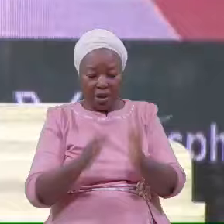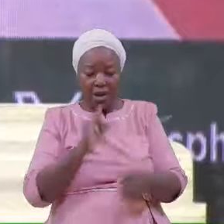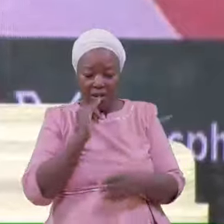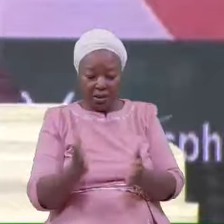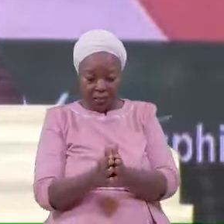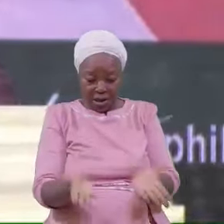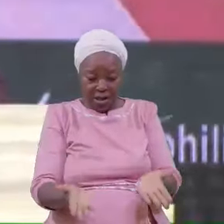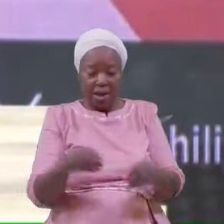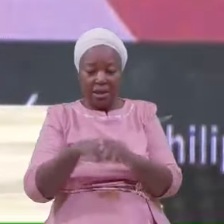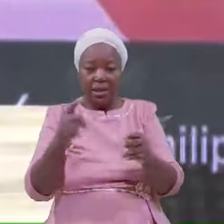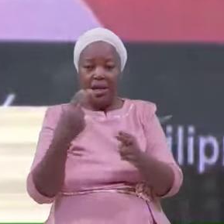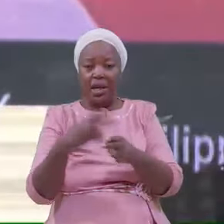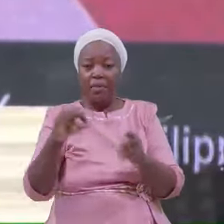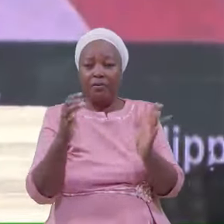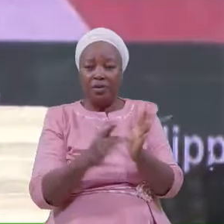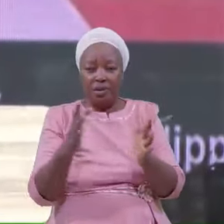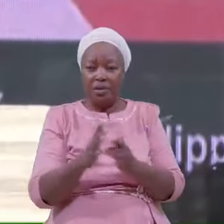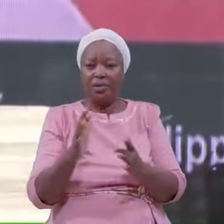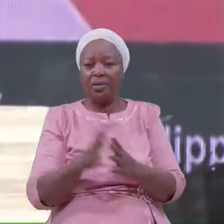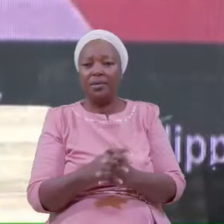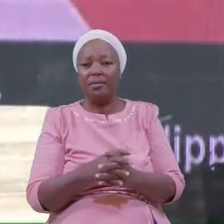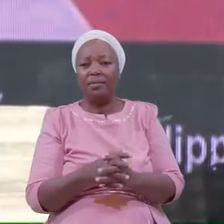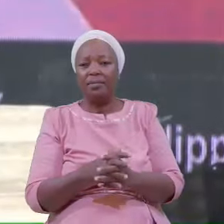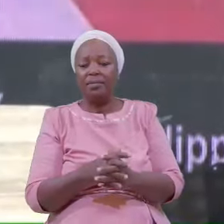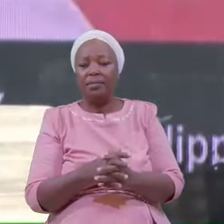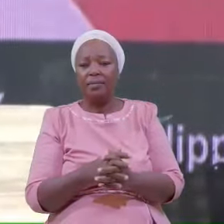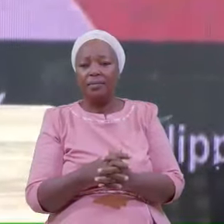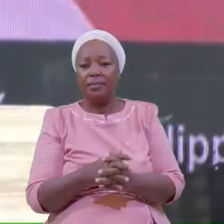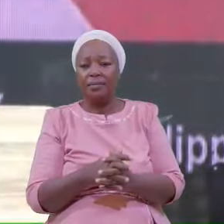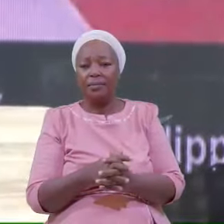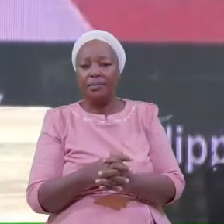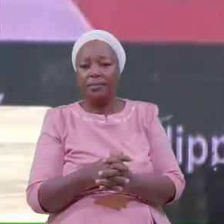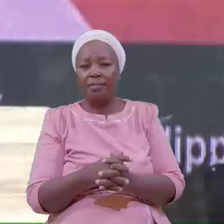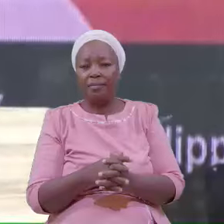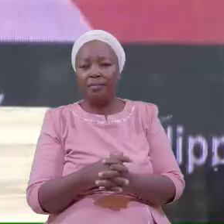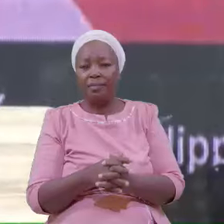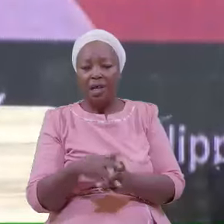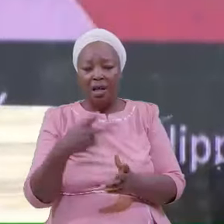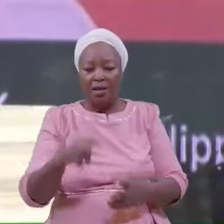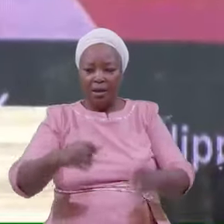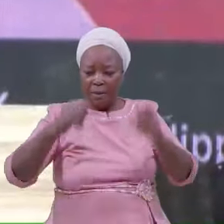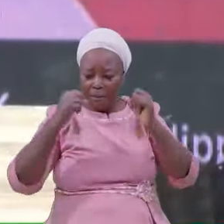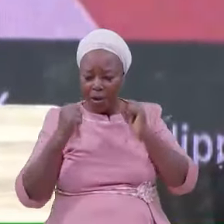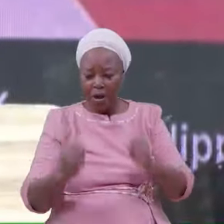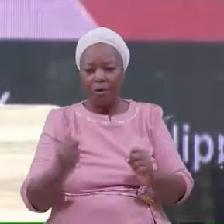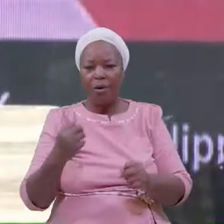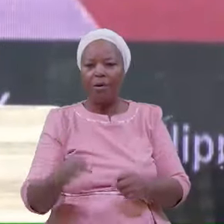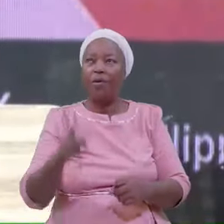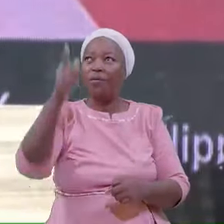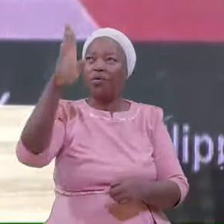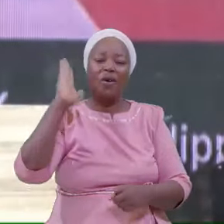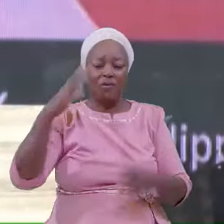of Jesus. Ang panalangin sa pangalan ng Panginoong Jesucristo. The power of God will heal you.